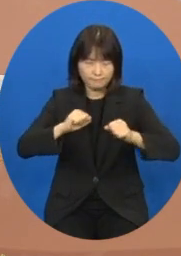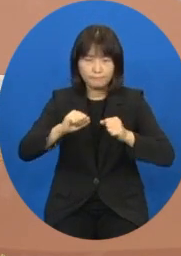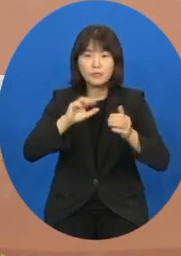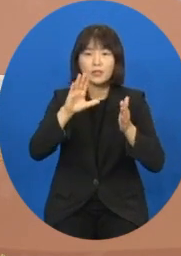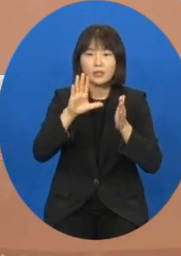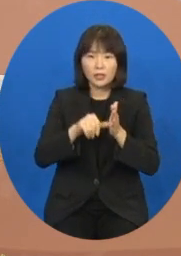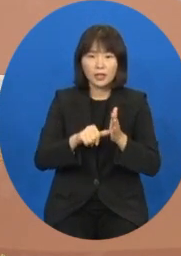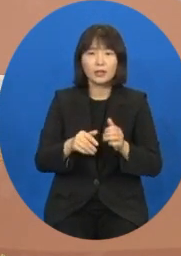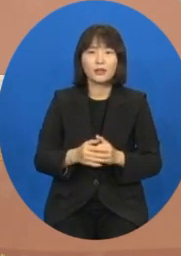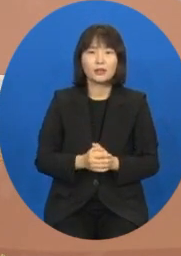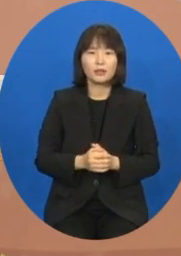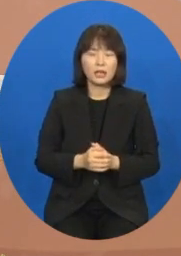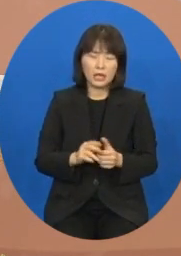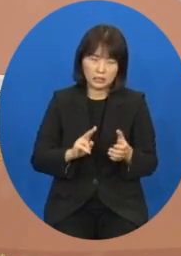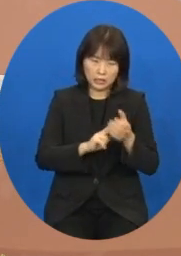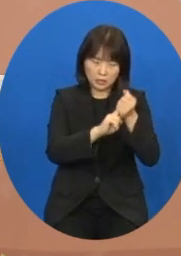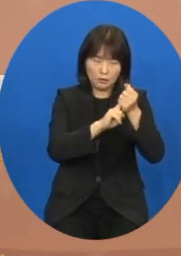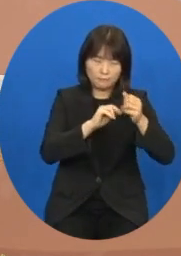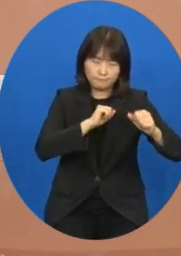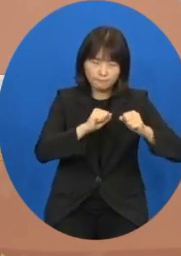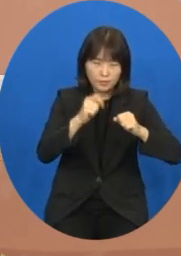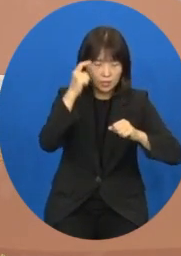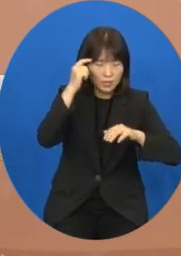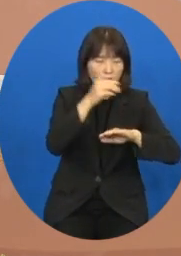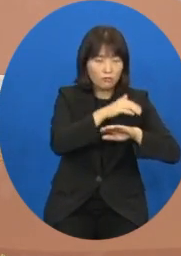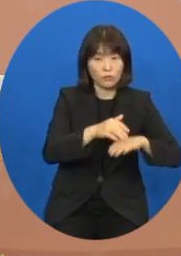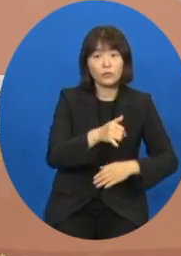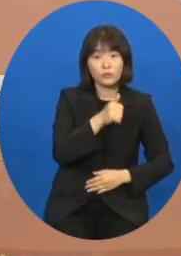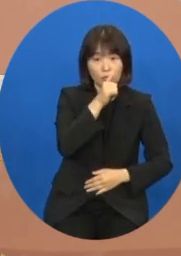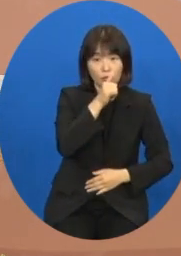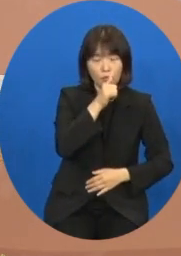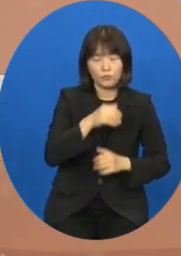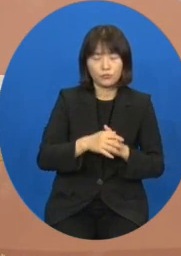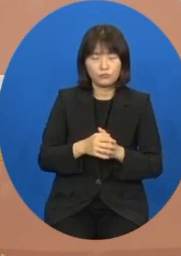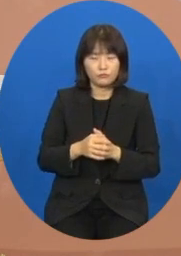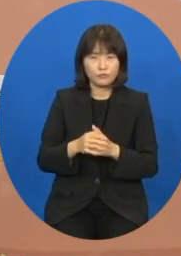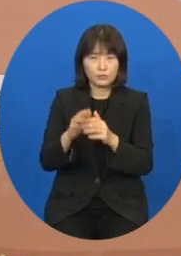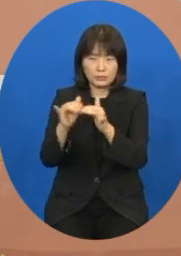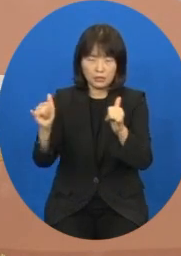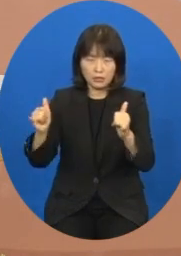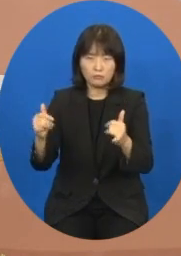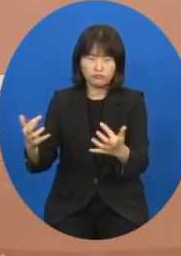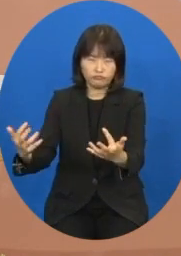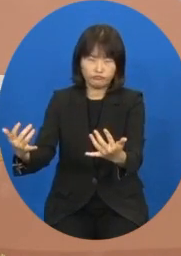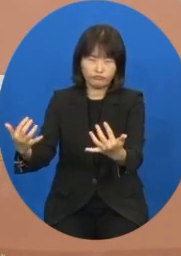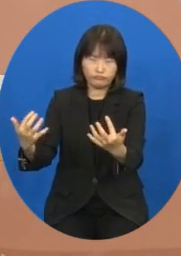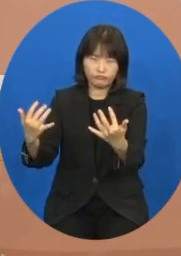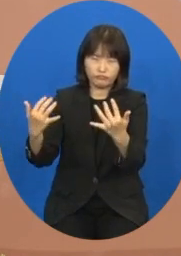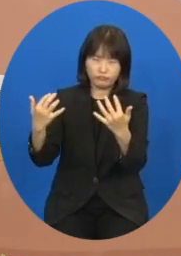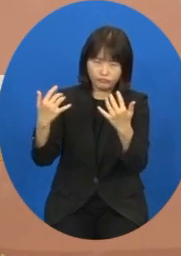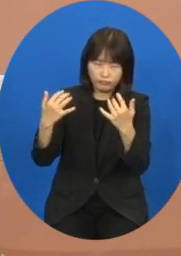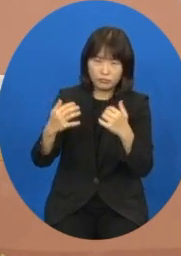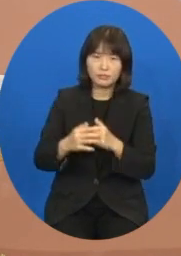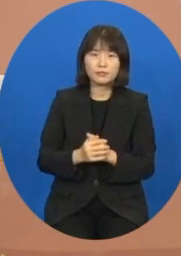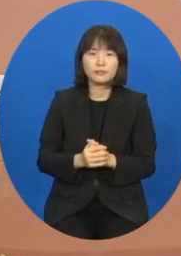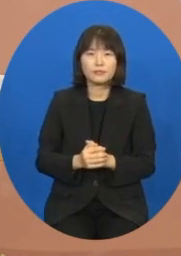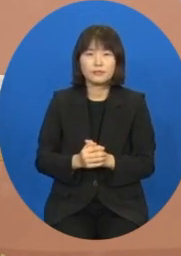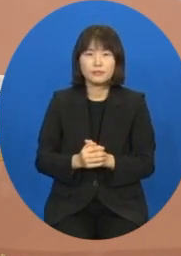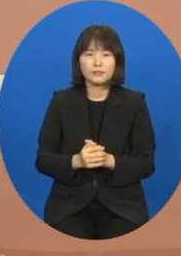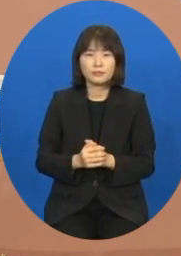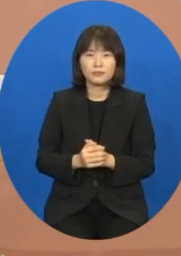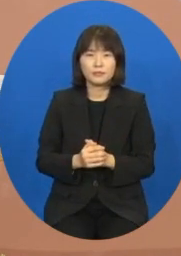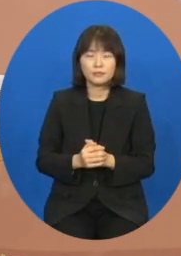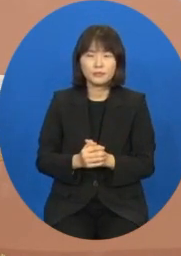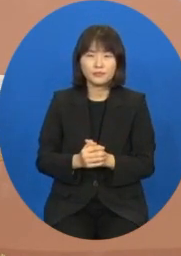주님은 기적을 행하시려는 계획을 가지셨습니다. 무리들이 예수님을 향하여 막 말씀과